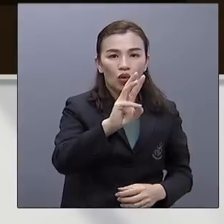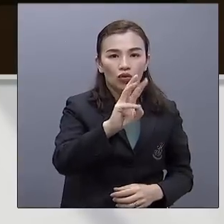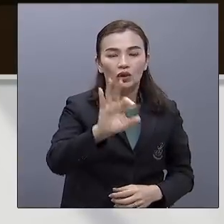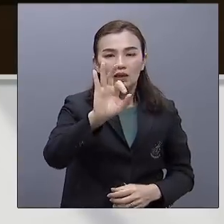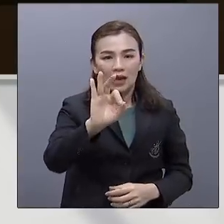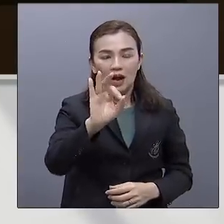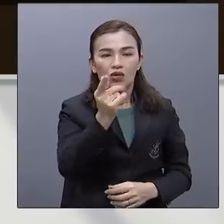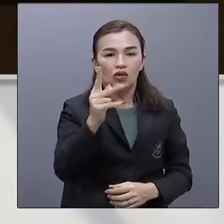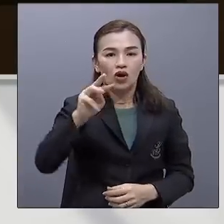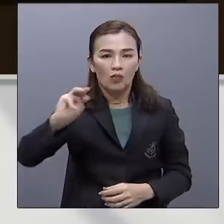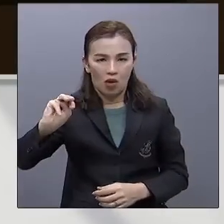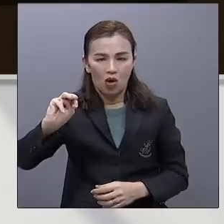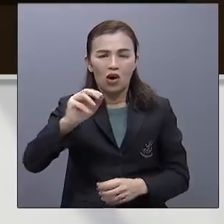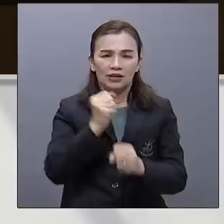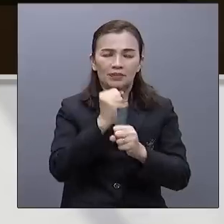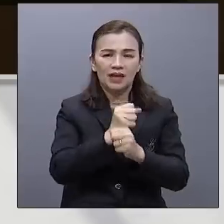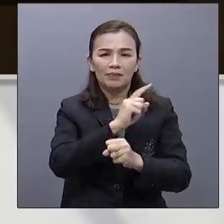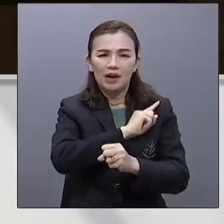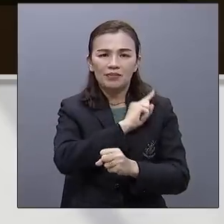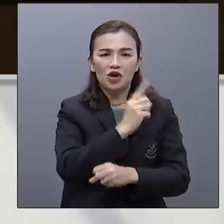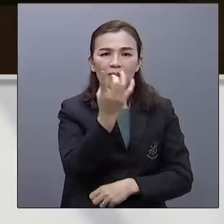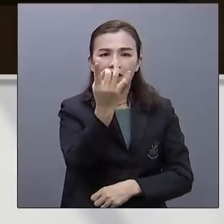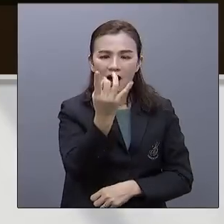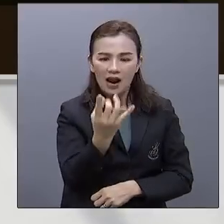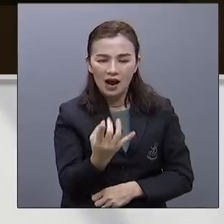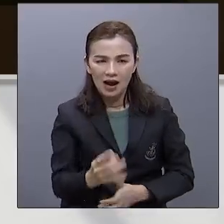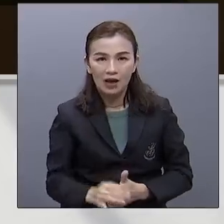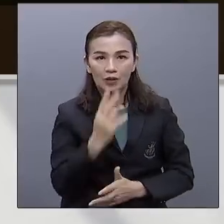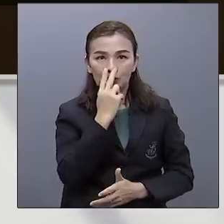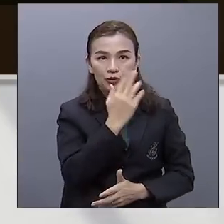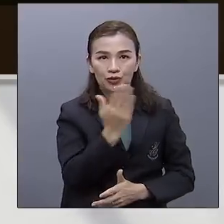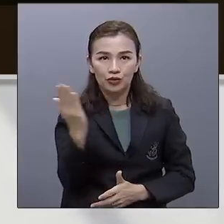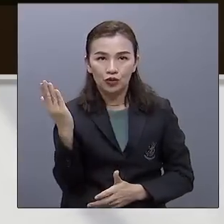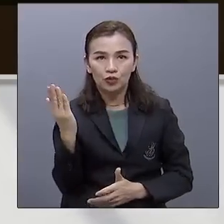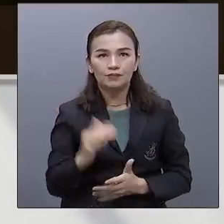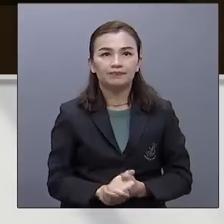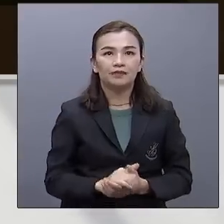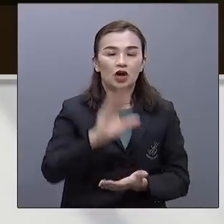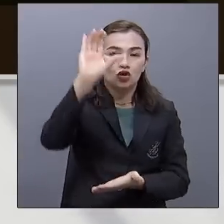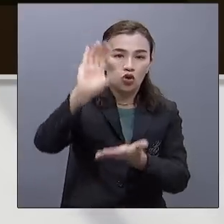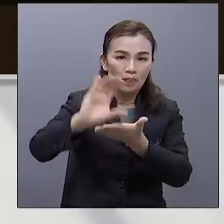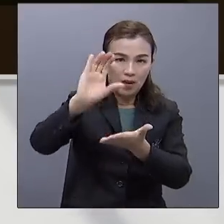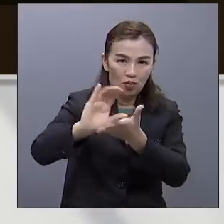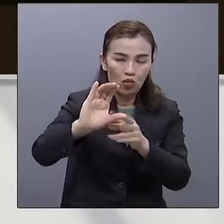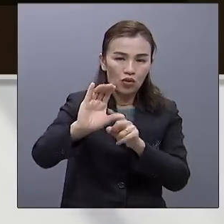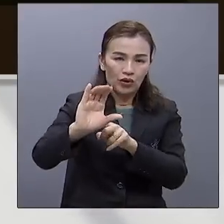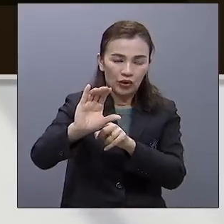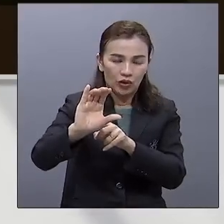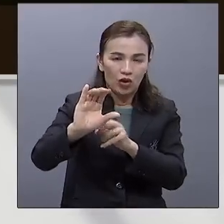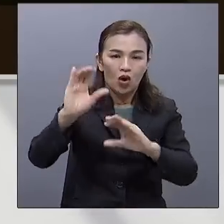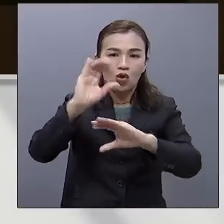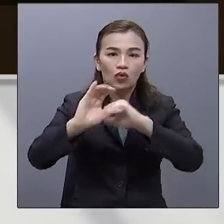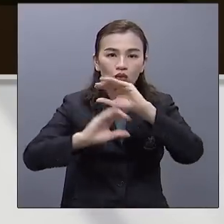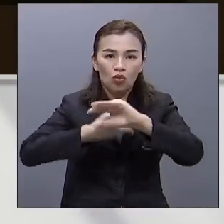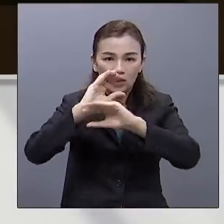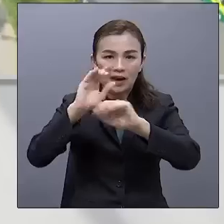ของครม.รักษาการทำอะไรได้บ้างไม่ได้บ้างนะคะก็จะพบว่างบประมาณทรัพยากรโครงการที่จะเป็นภา